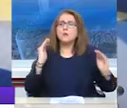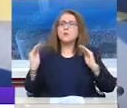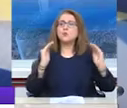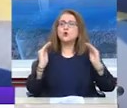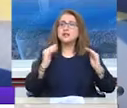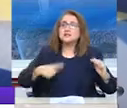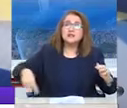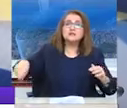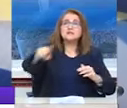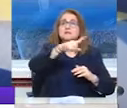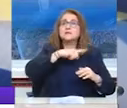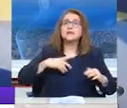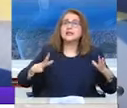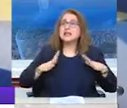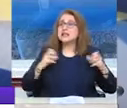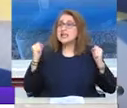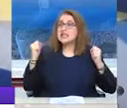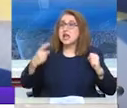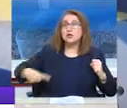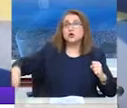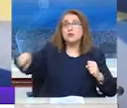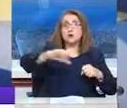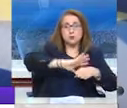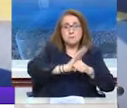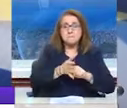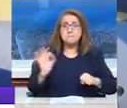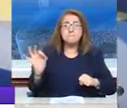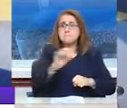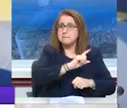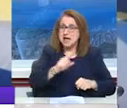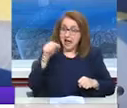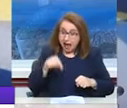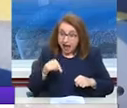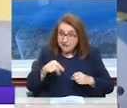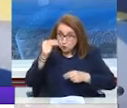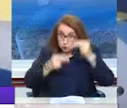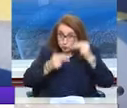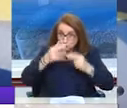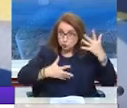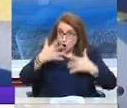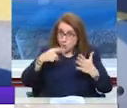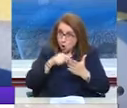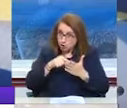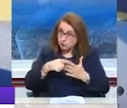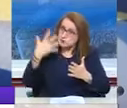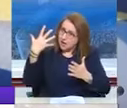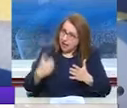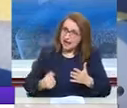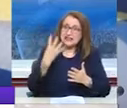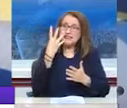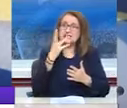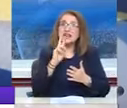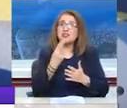της δημόσιας υγείας από τον κορονοϊό. Οι σχετικές πιστώσεις αυξάνονται, είχαμε πει για 4 δισεκατομμύρια